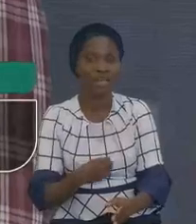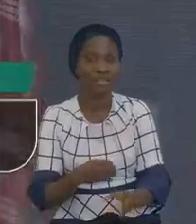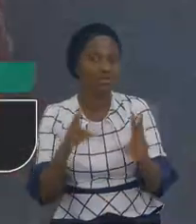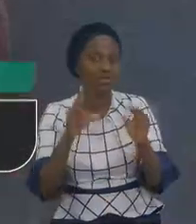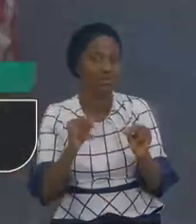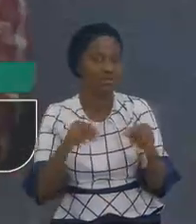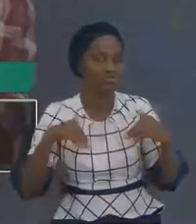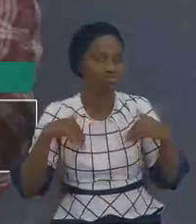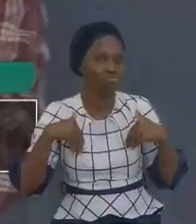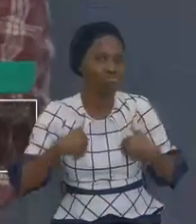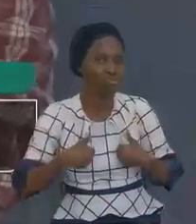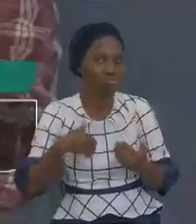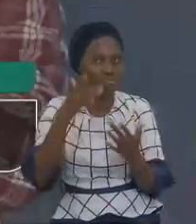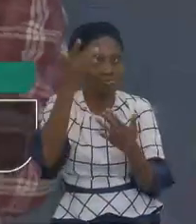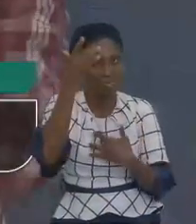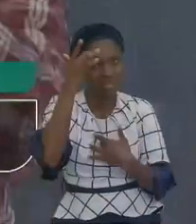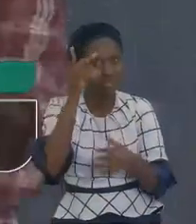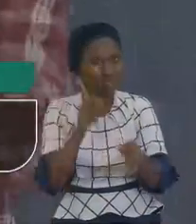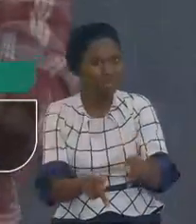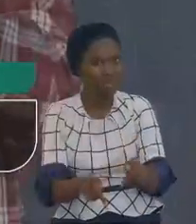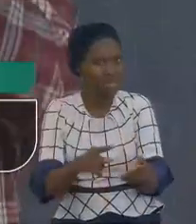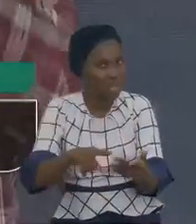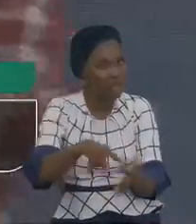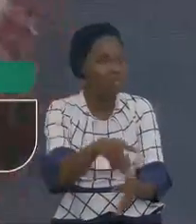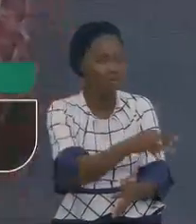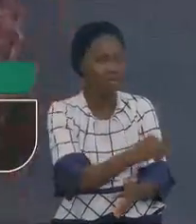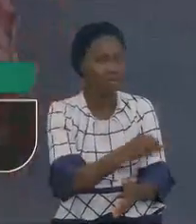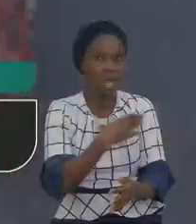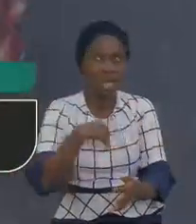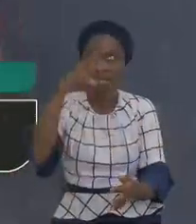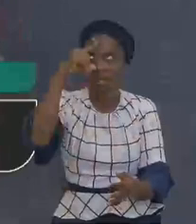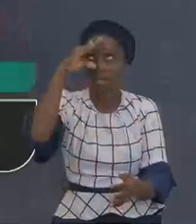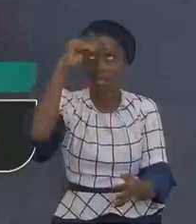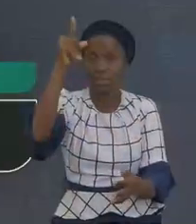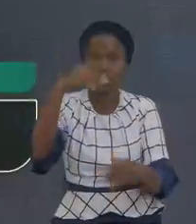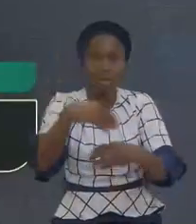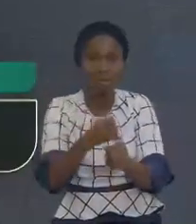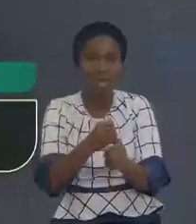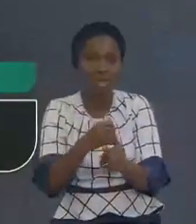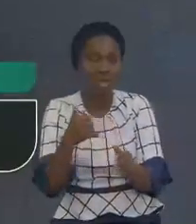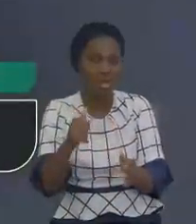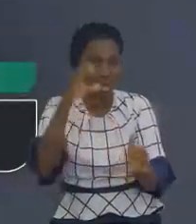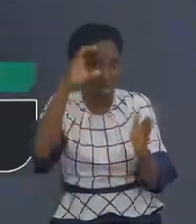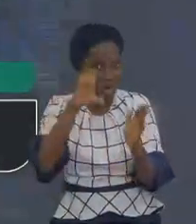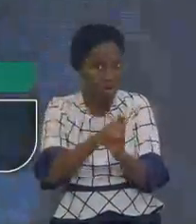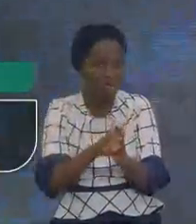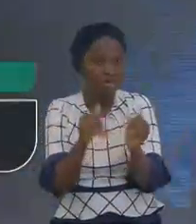a fait l'alliance de guérison avec eux. Il a dit, je suis l'Éternel qui te guérit.